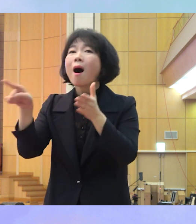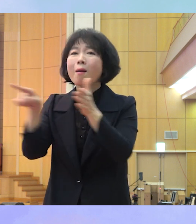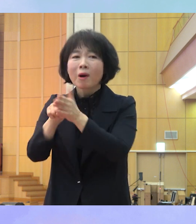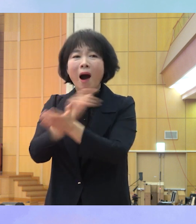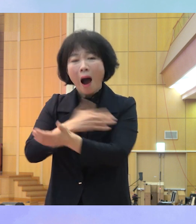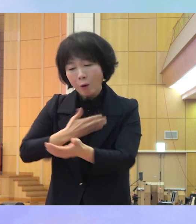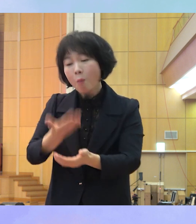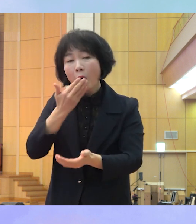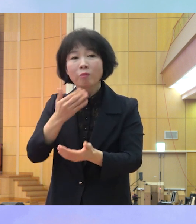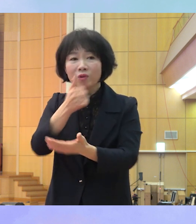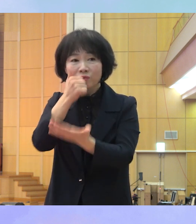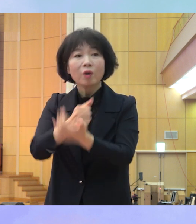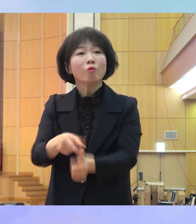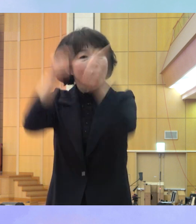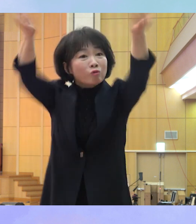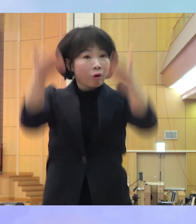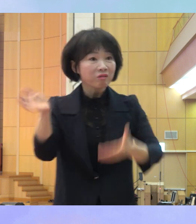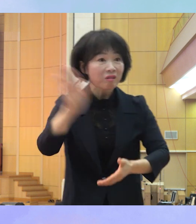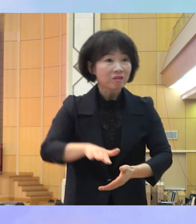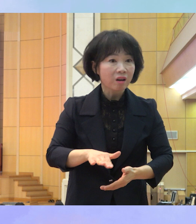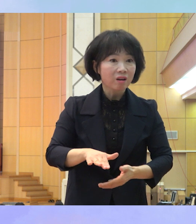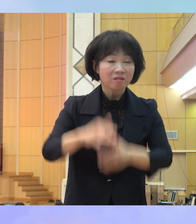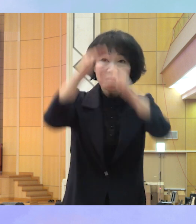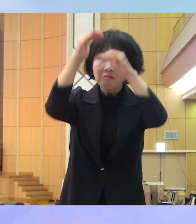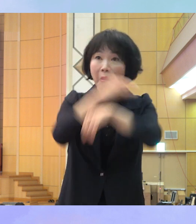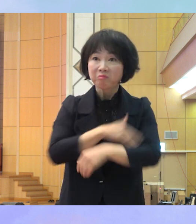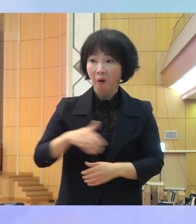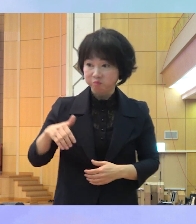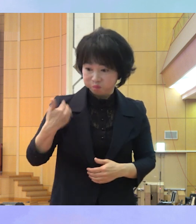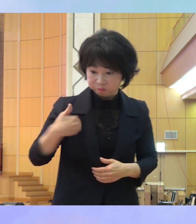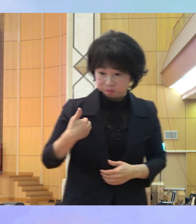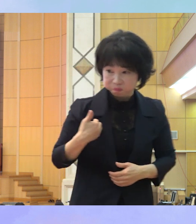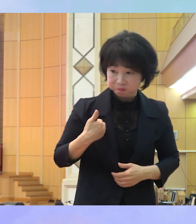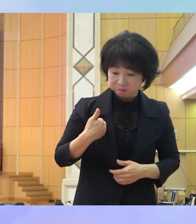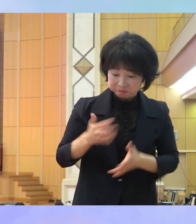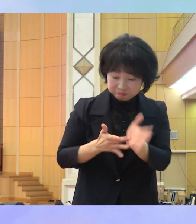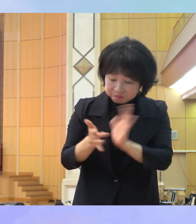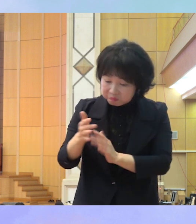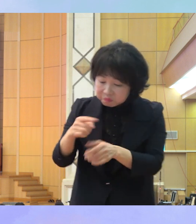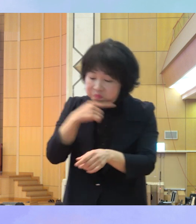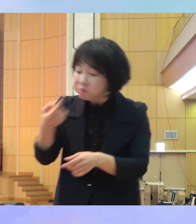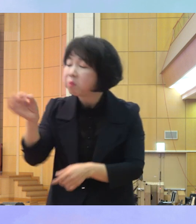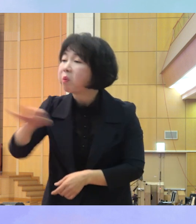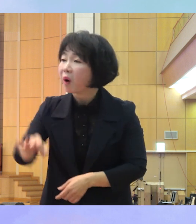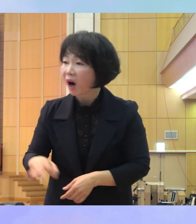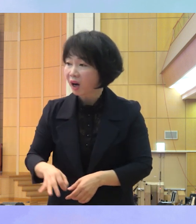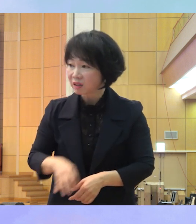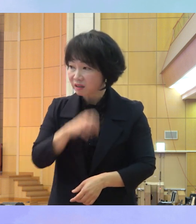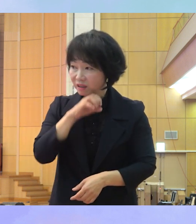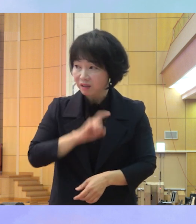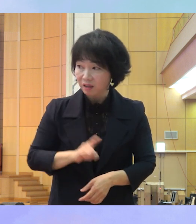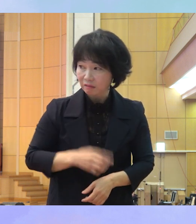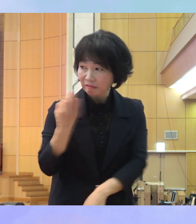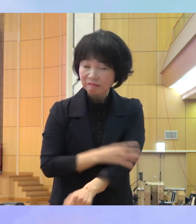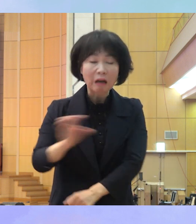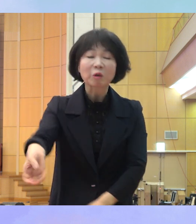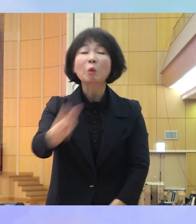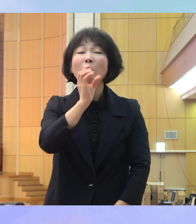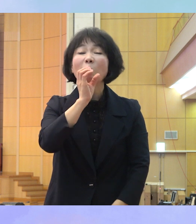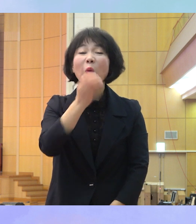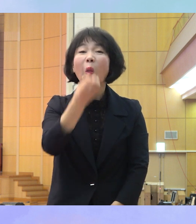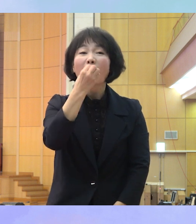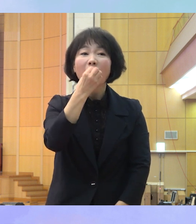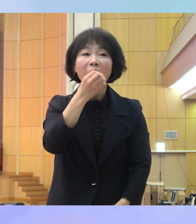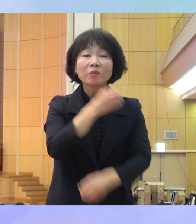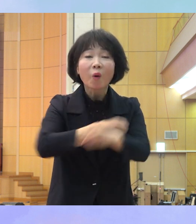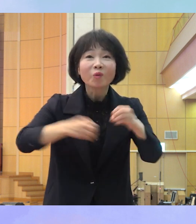말이야. 예수님의 살과 피를 마시는 죄를 범하게 된단 말이야. 그리고 사람이 자기를